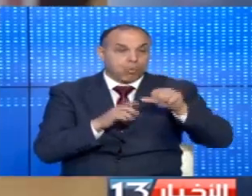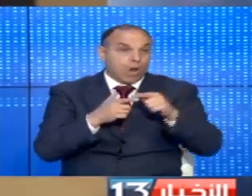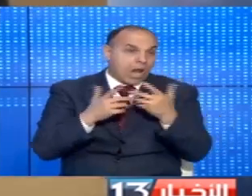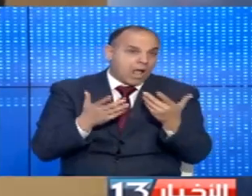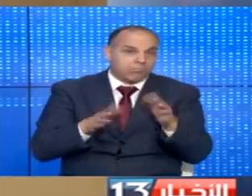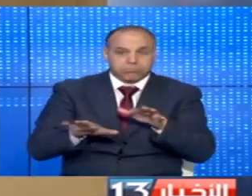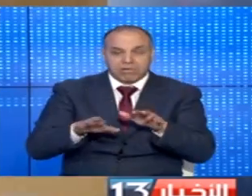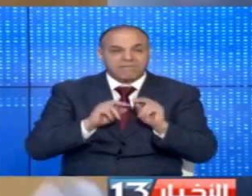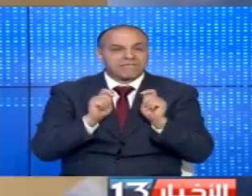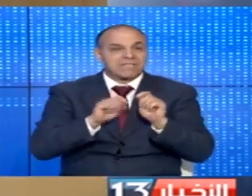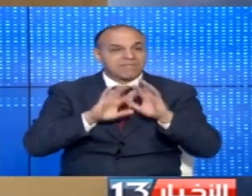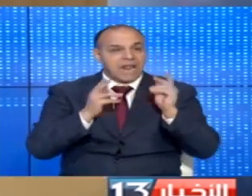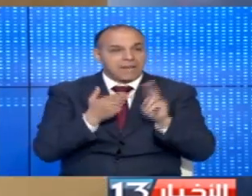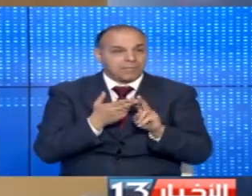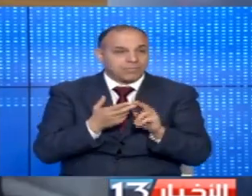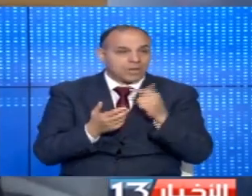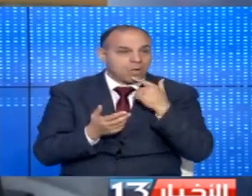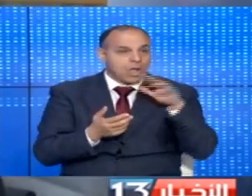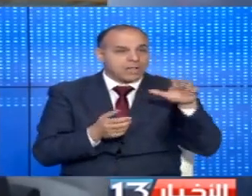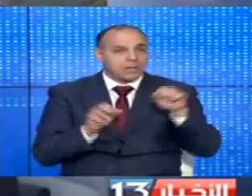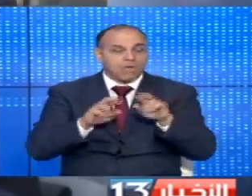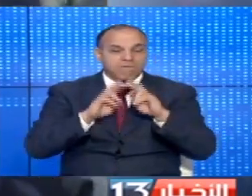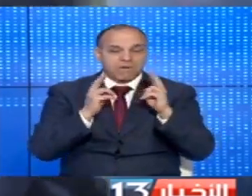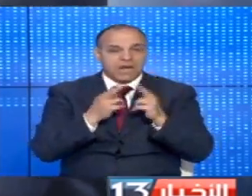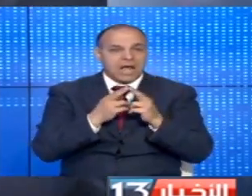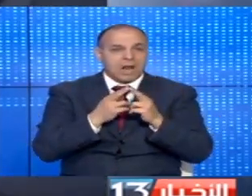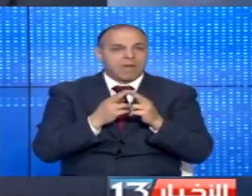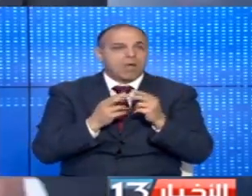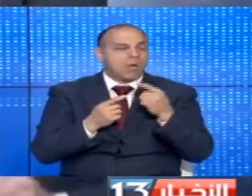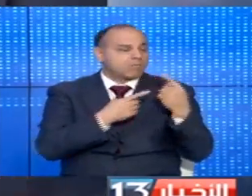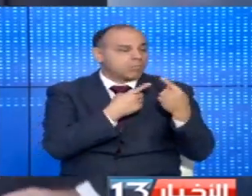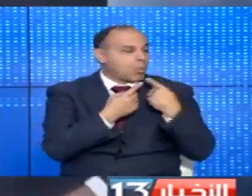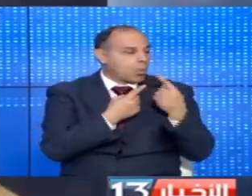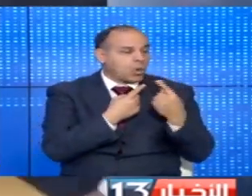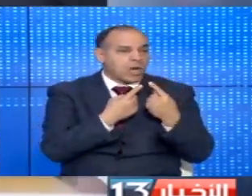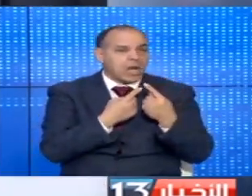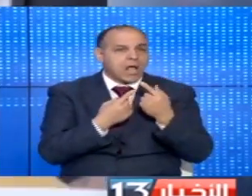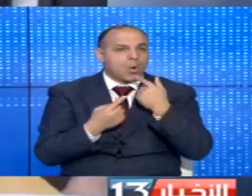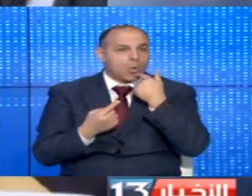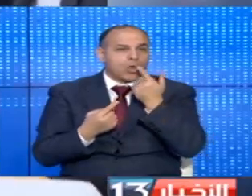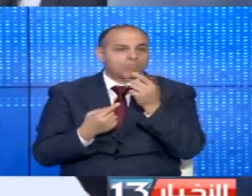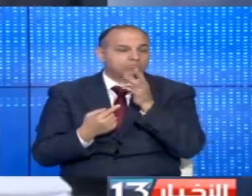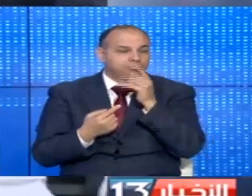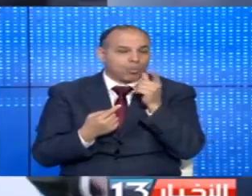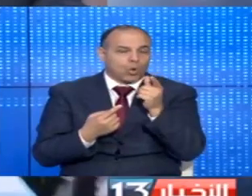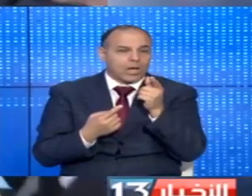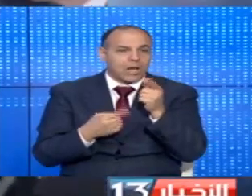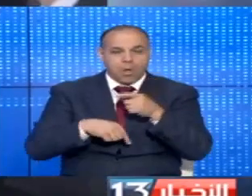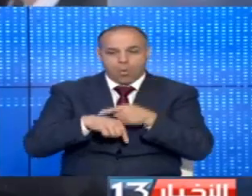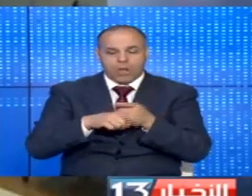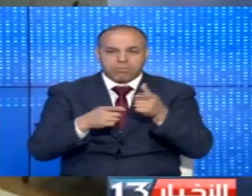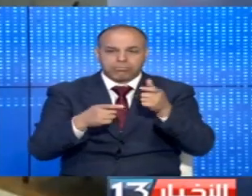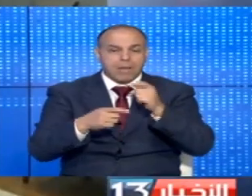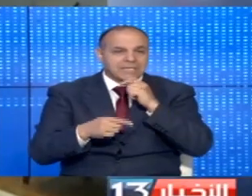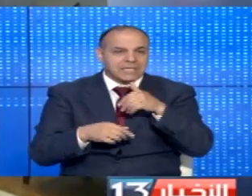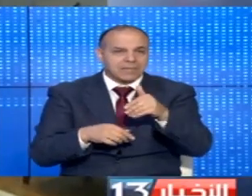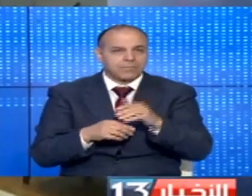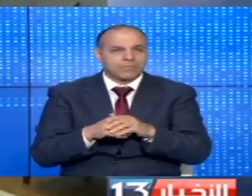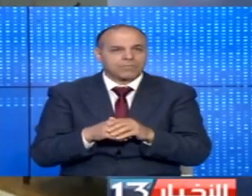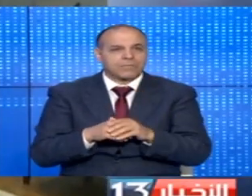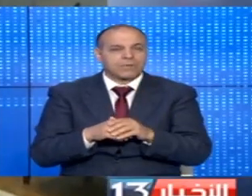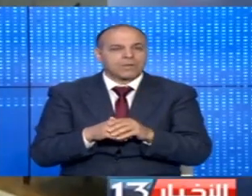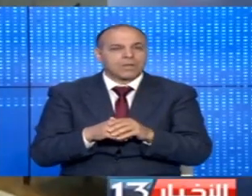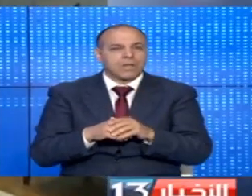التحركات الدبلوماسيه والدعوات الدوليه المتتاليه التي بذلت والتي ستبذل لوقف اطلاق النار الهدنه التي